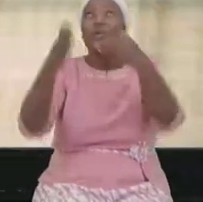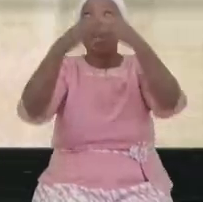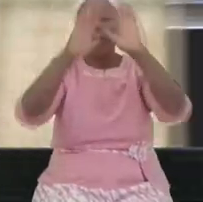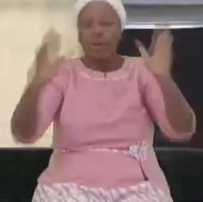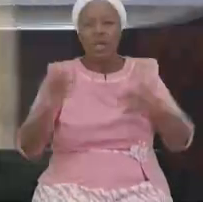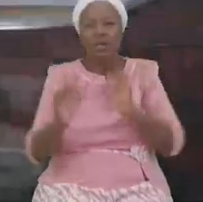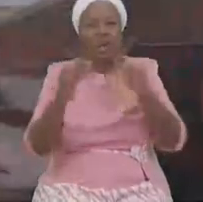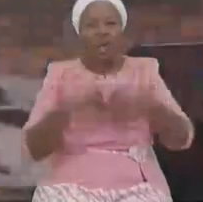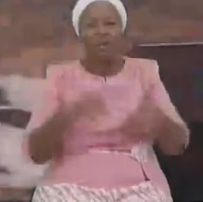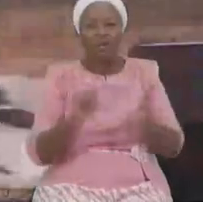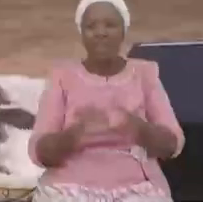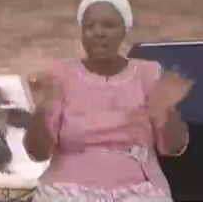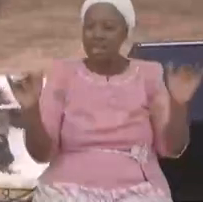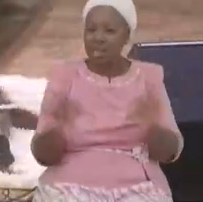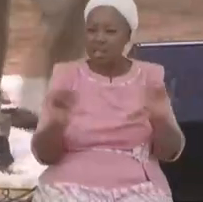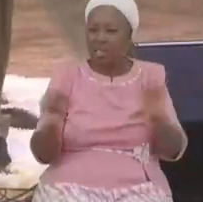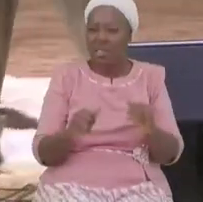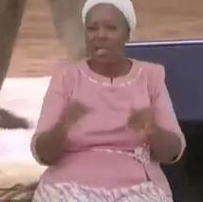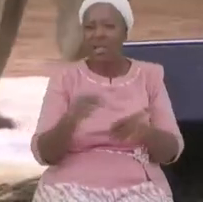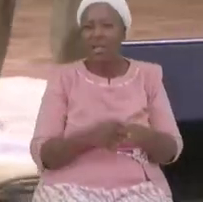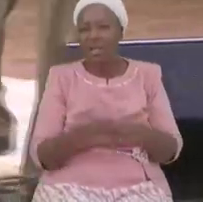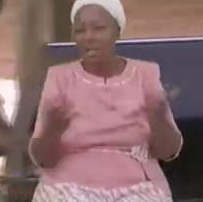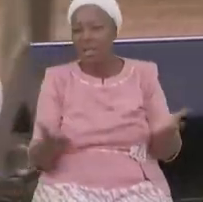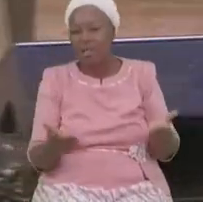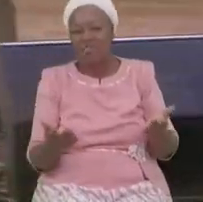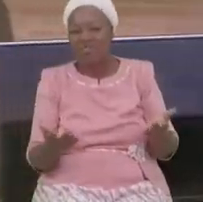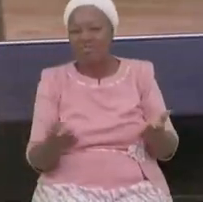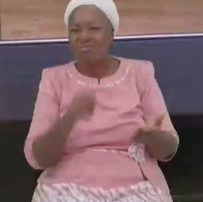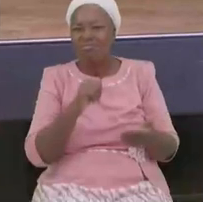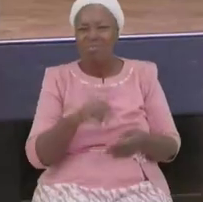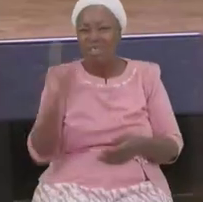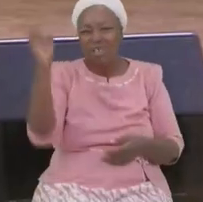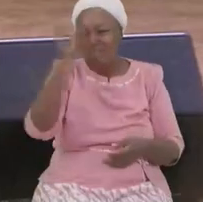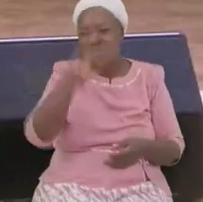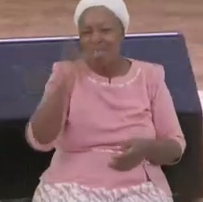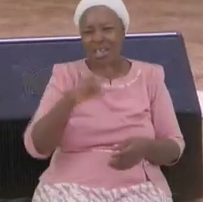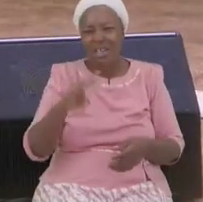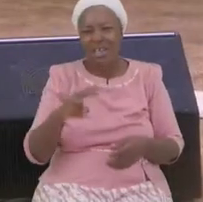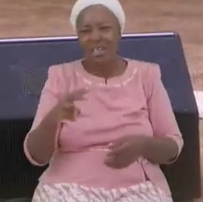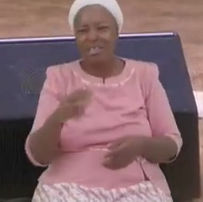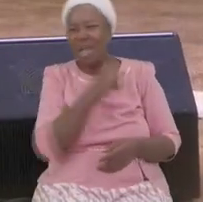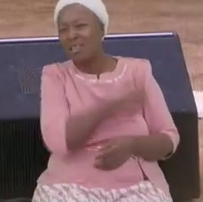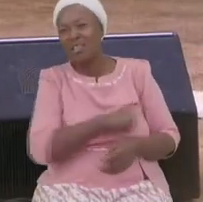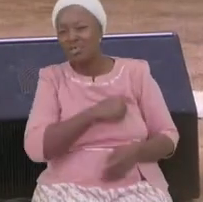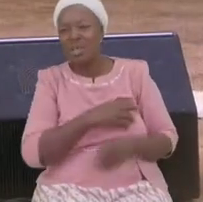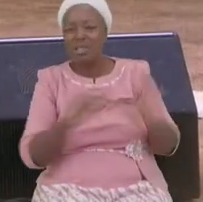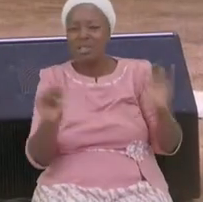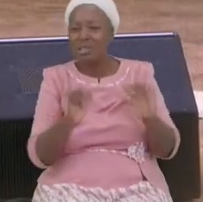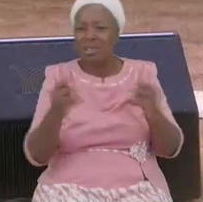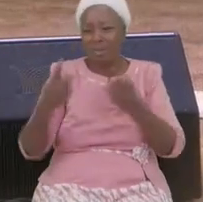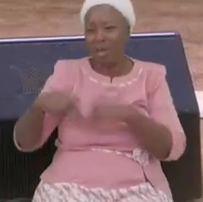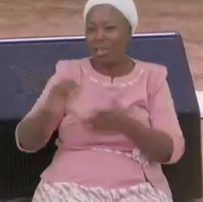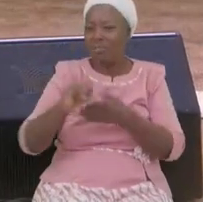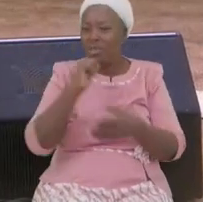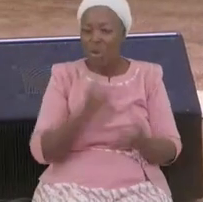avez la même attitude plastique et vous avez toujours le même cœur qui ne